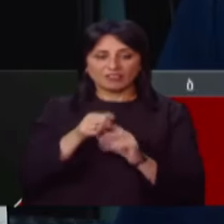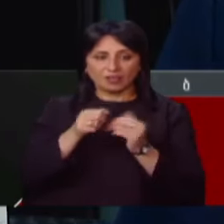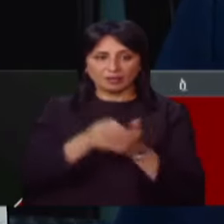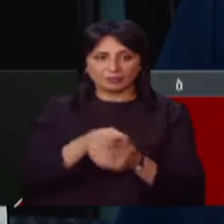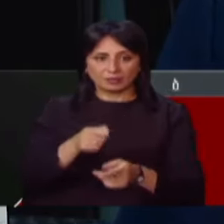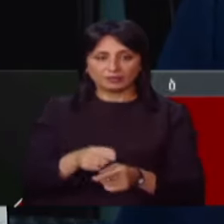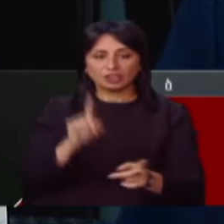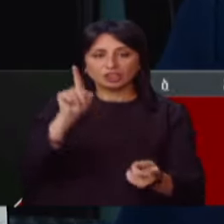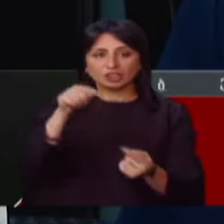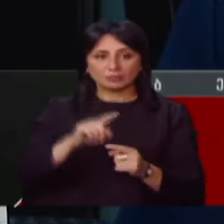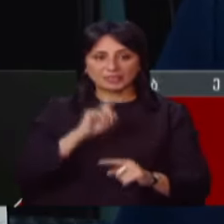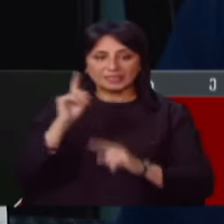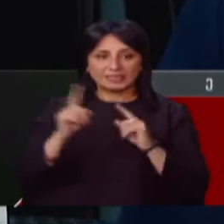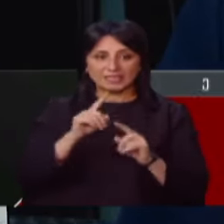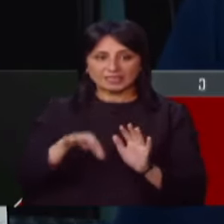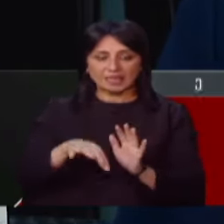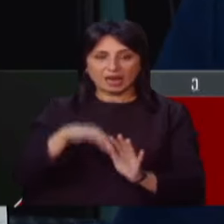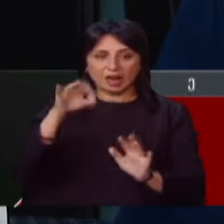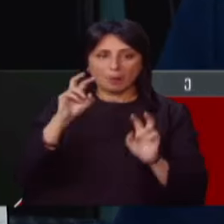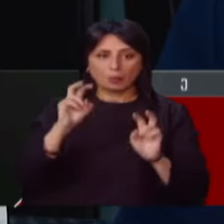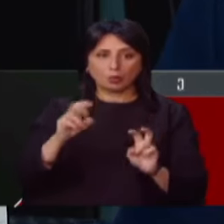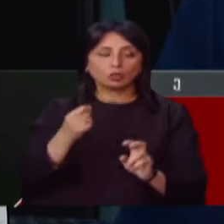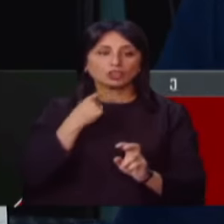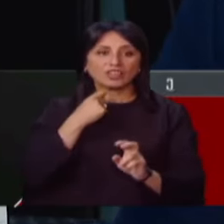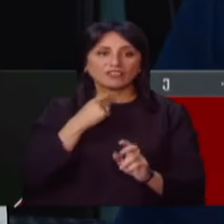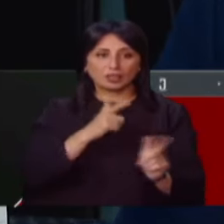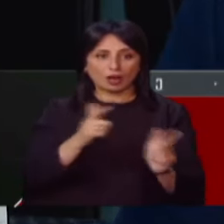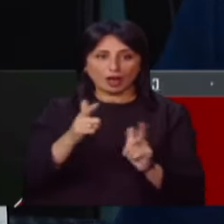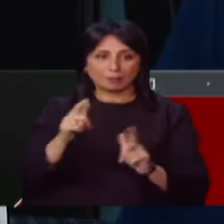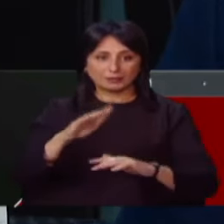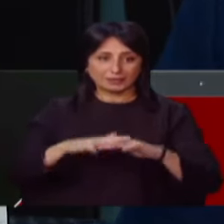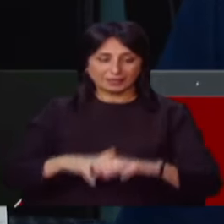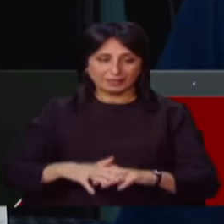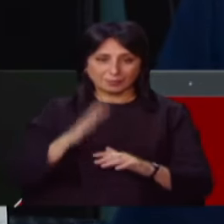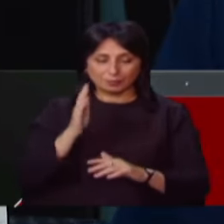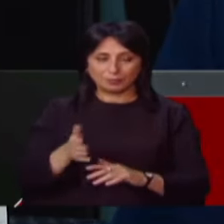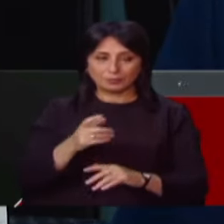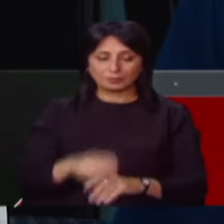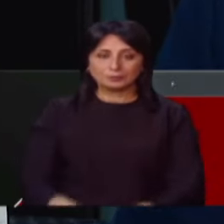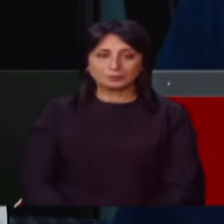და შესაბამისად წელს გამორჩეული ღვინო დამზადდება აღნიშნული ყურძნისგან.